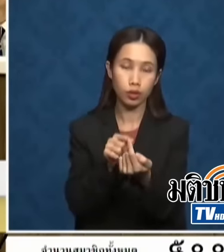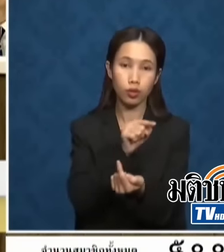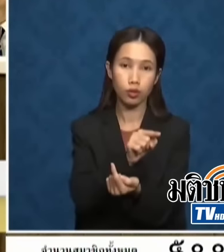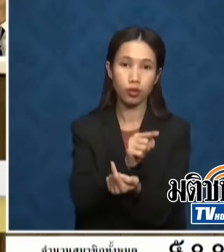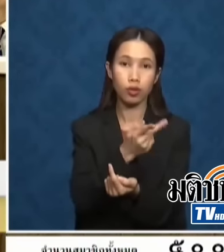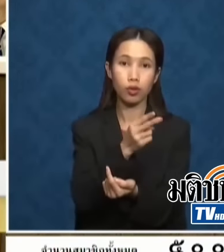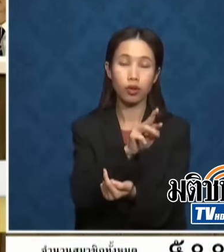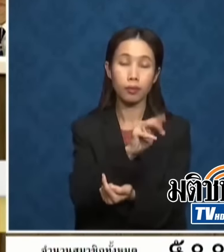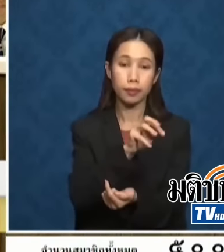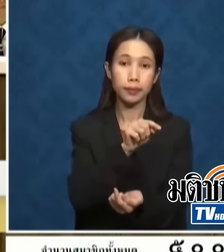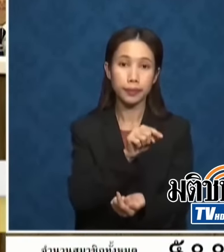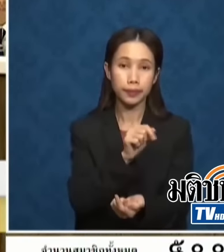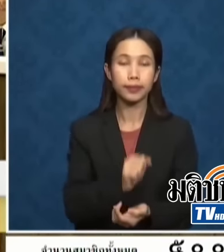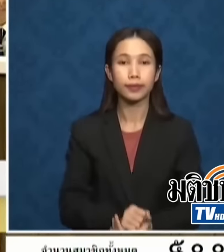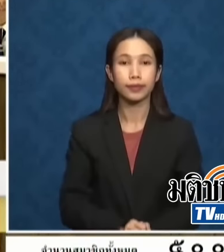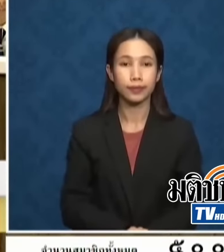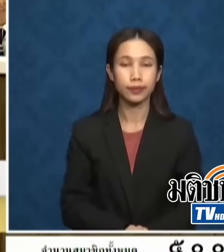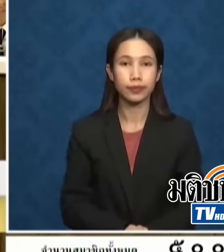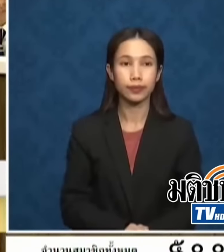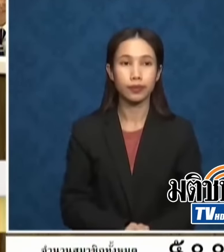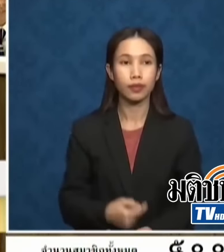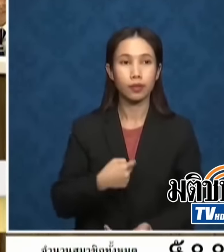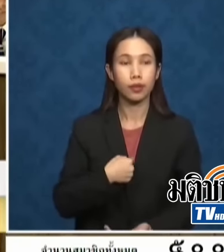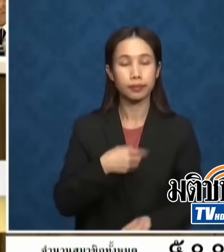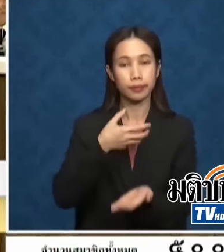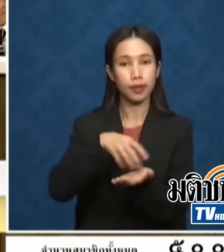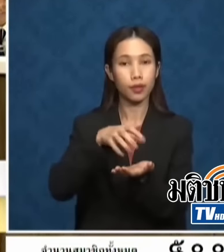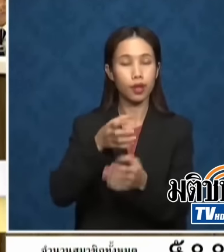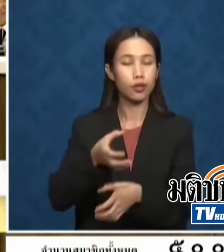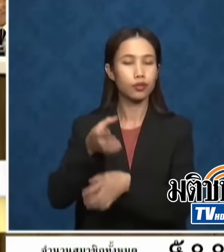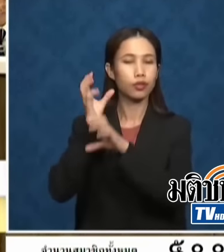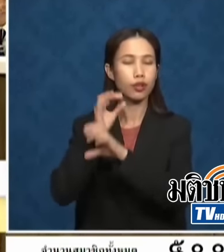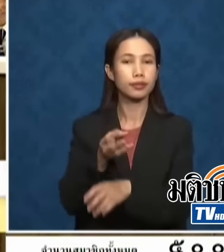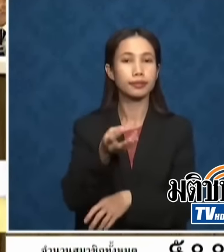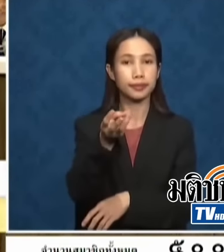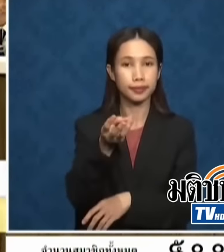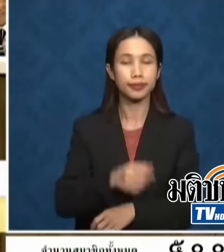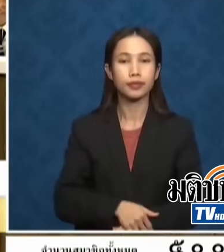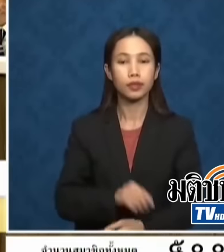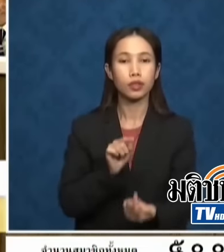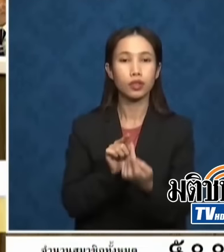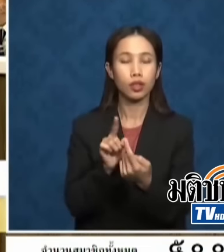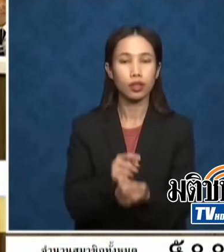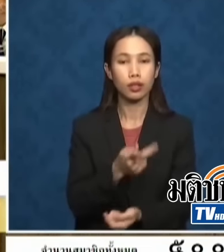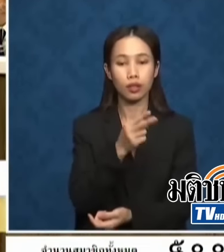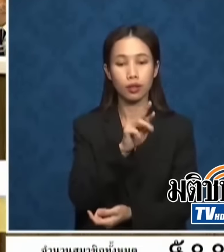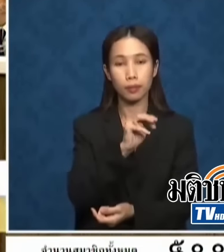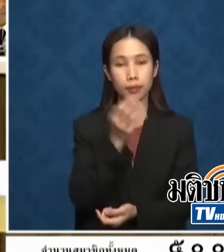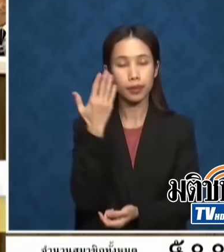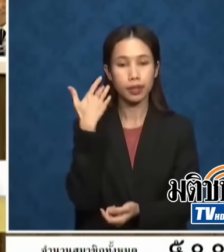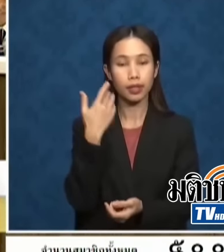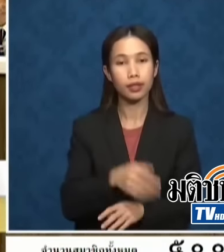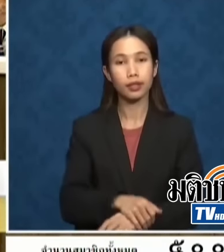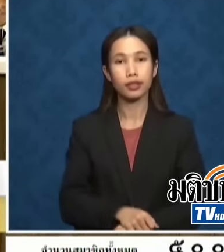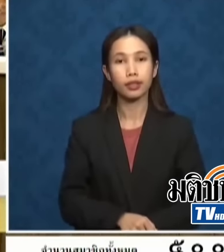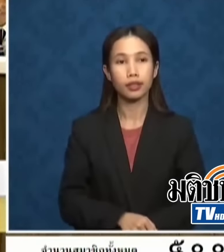นตรีท่านประธานครับก็ขอเท้าความเพียงเล็กน้อยที่ท่านรัฐมนตรีได้ใช้ค